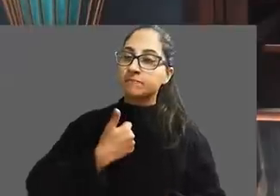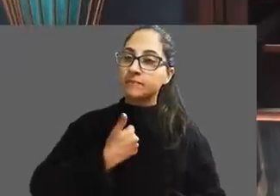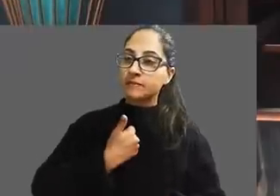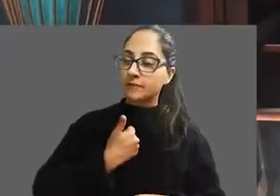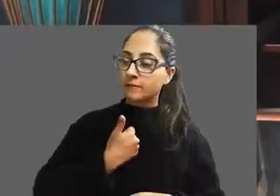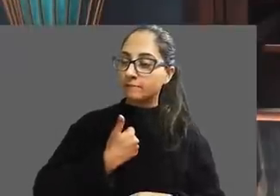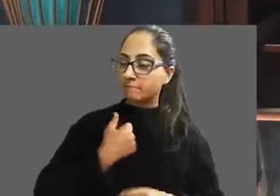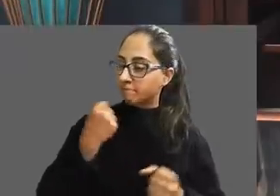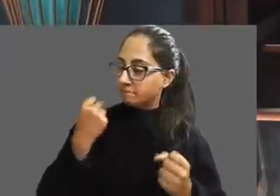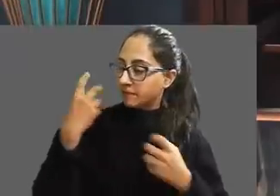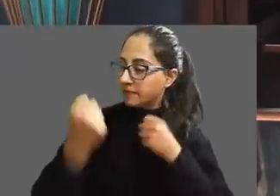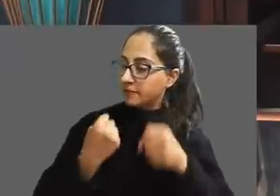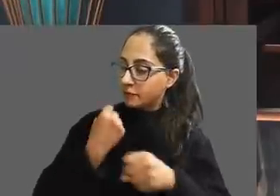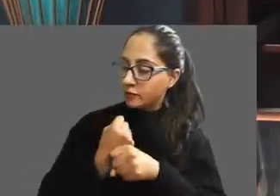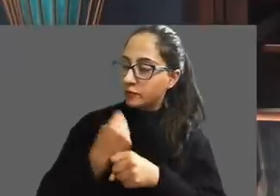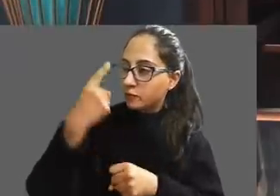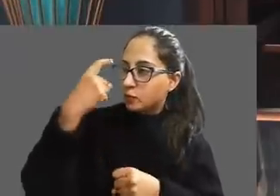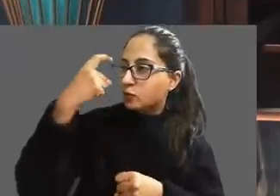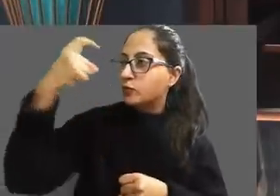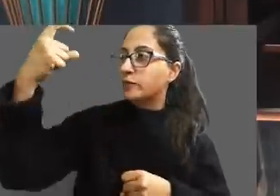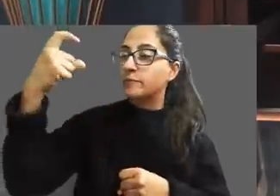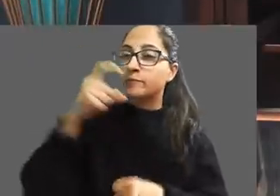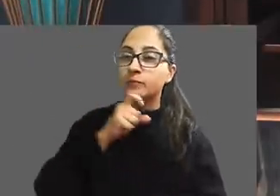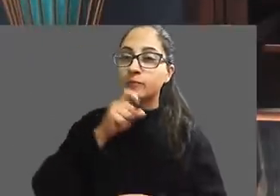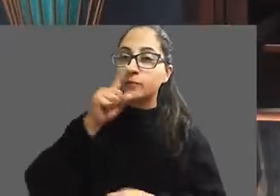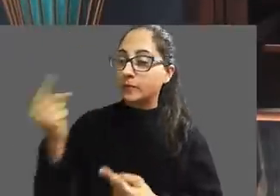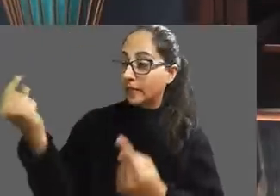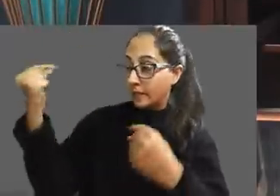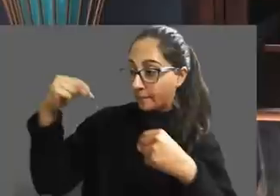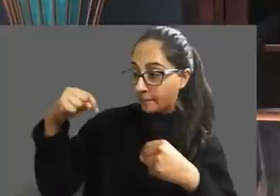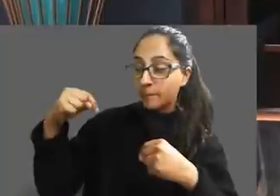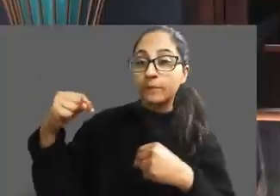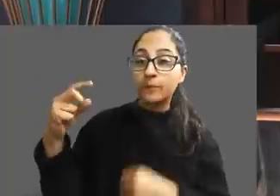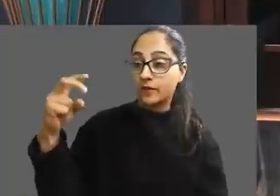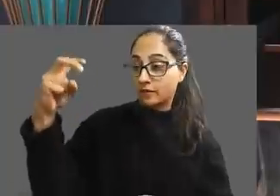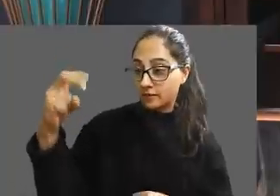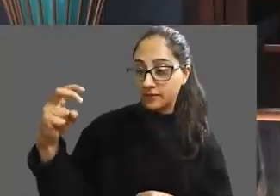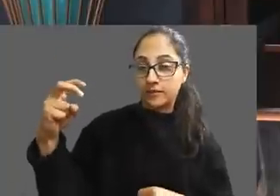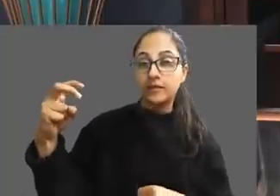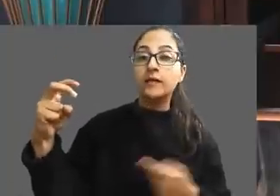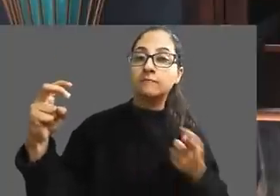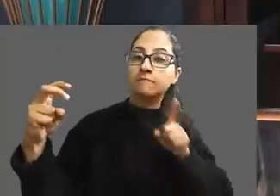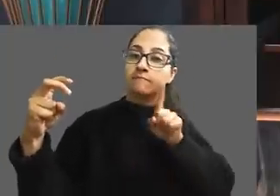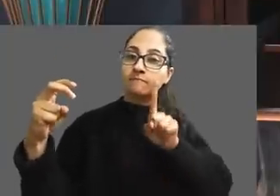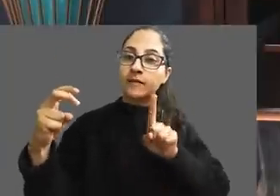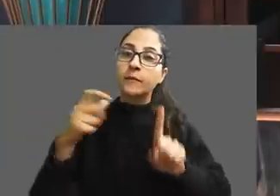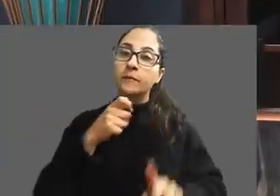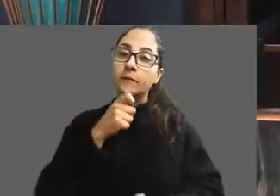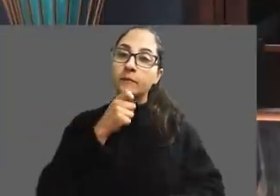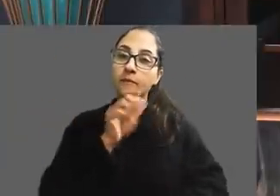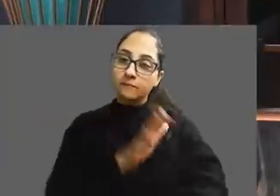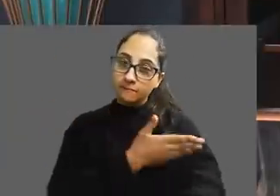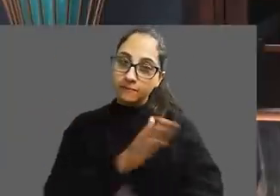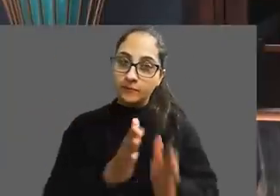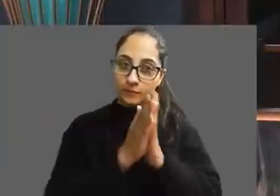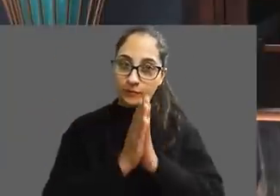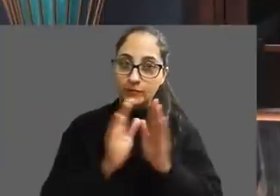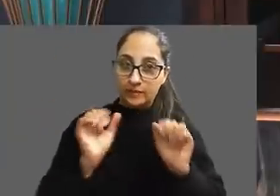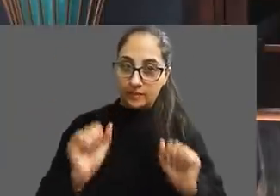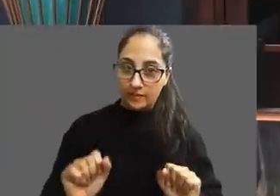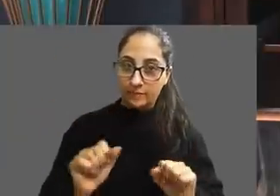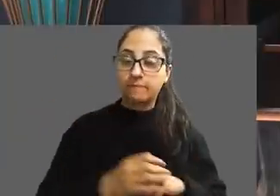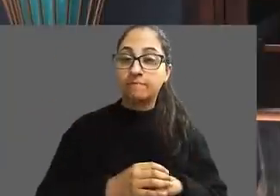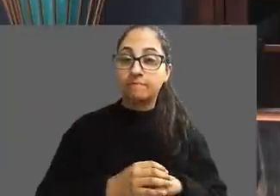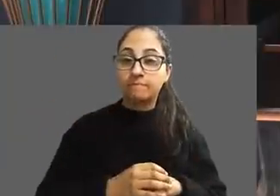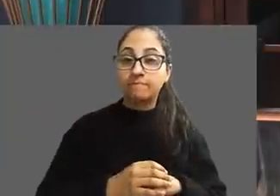قصیده بخوانم. و در جشن الماسی من یکی از خوش شانس ها بودم تا توانستم که در جمع دیگر اشتراک کنندگان در